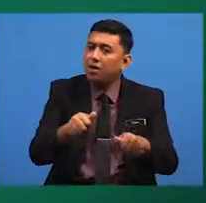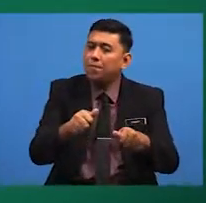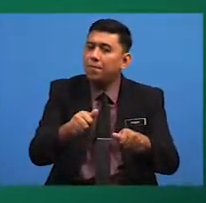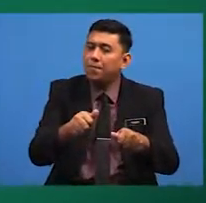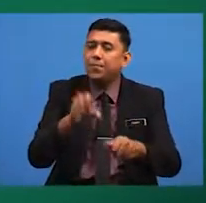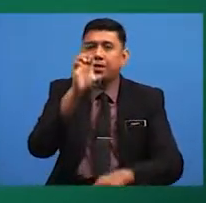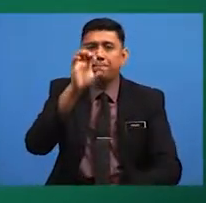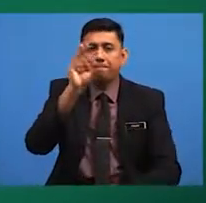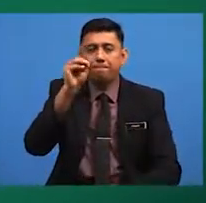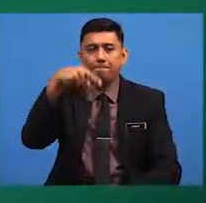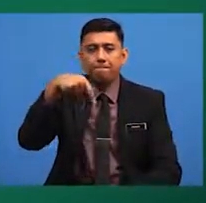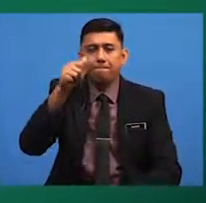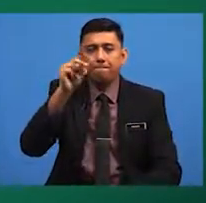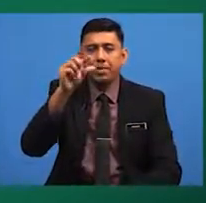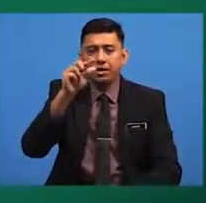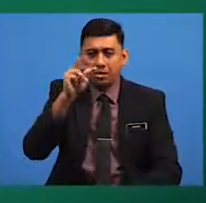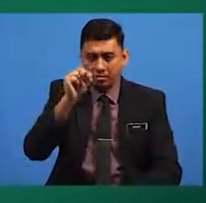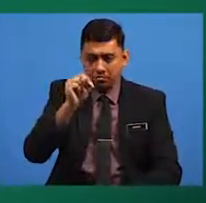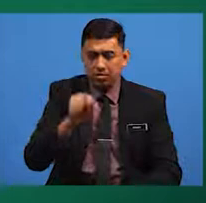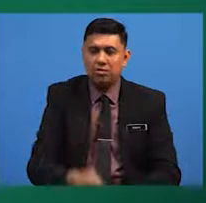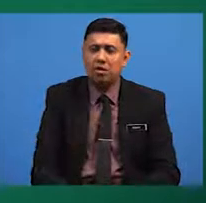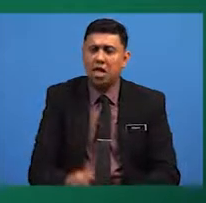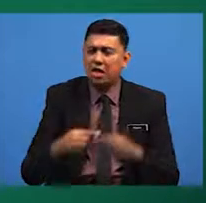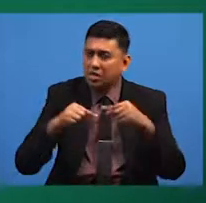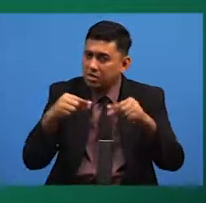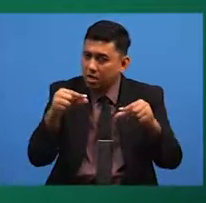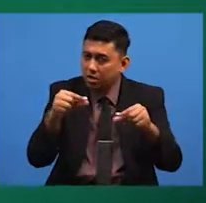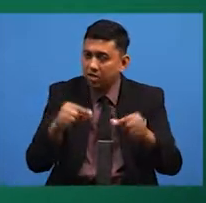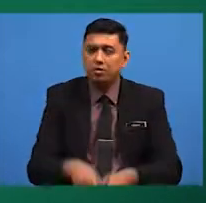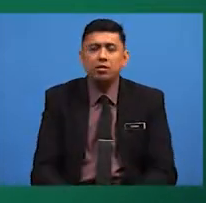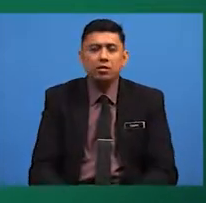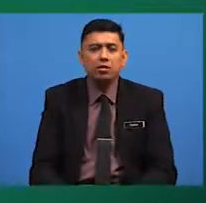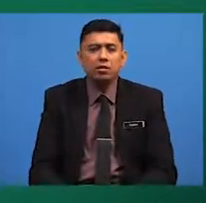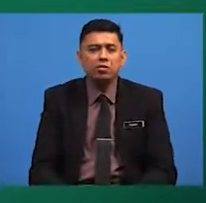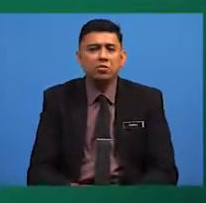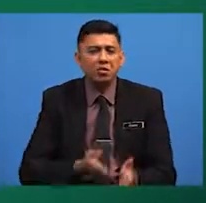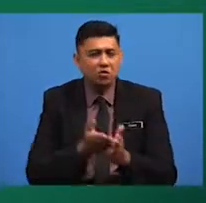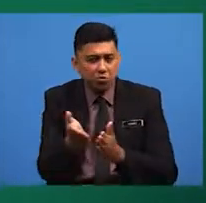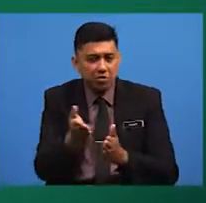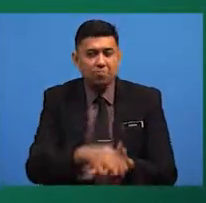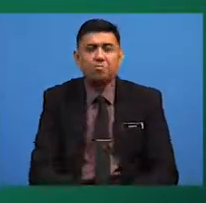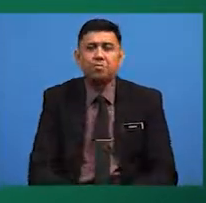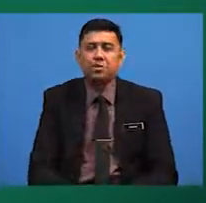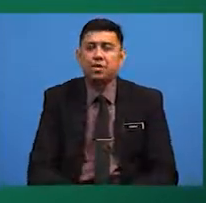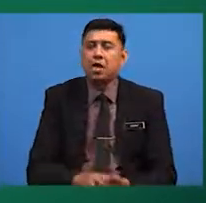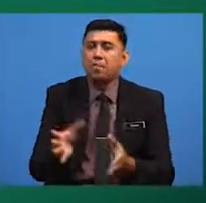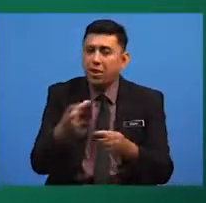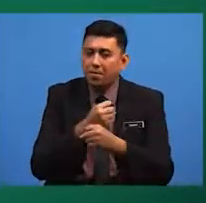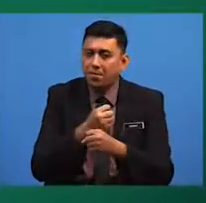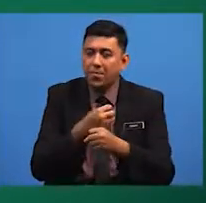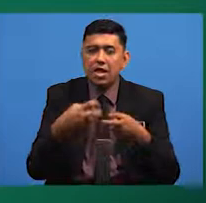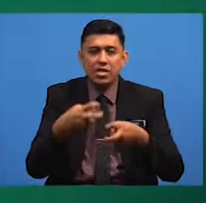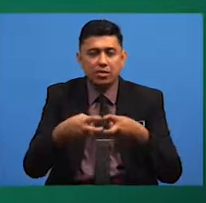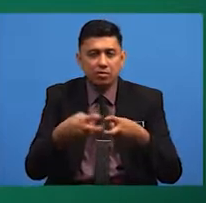empangan seterusnya akan menggerakkan turbin dan seterusnya menjalani tenaga